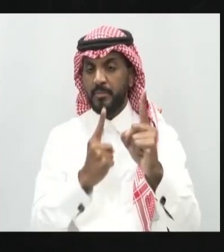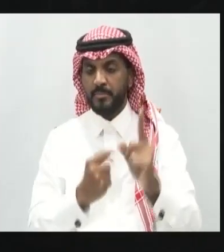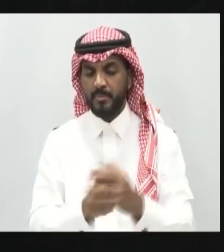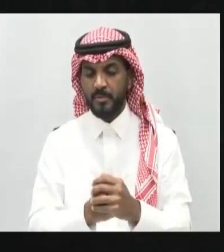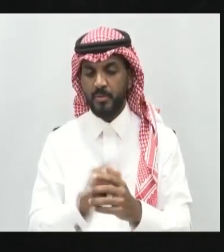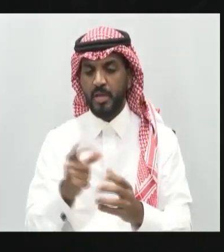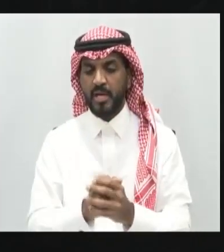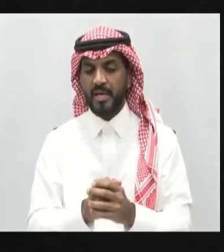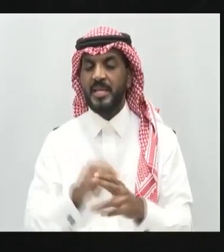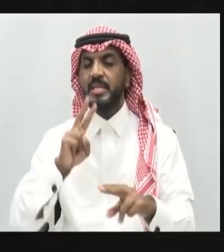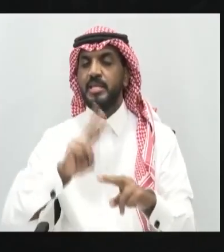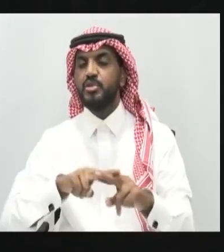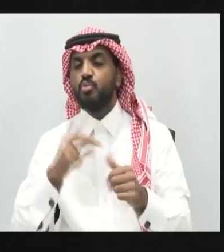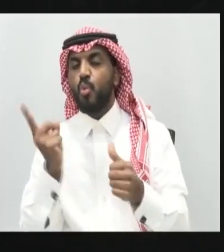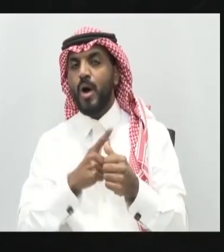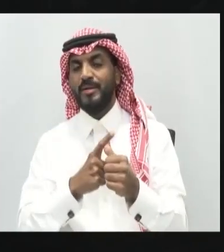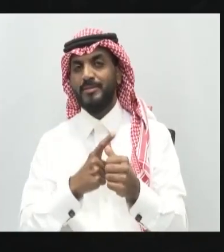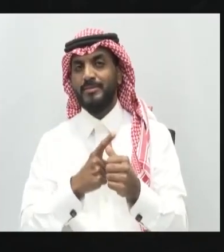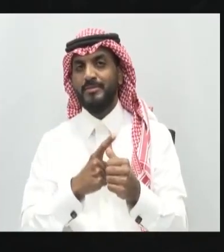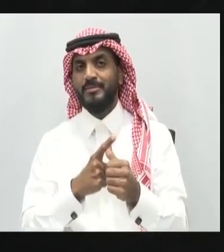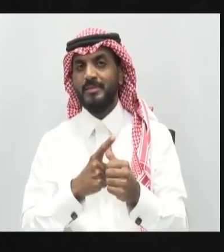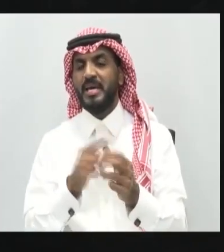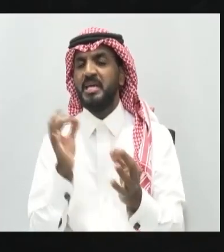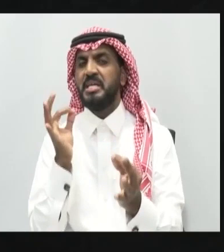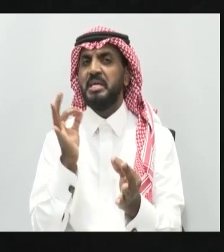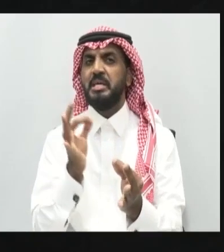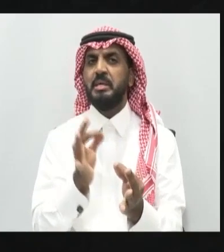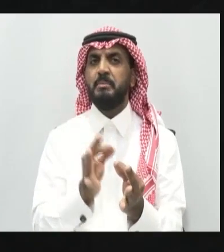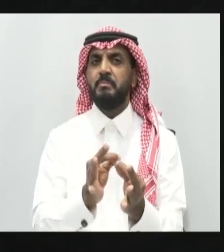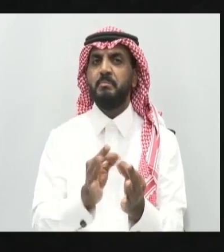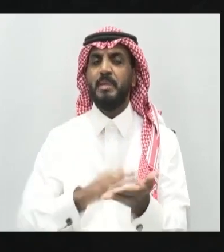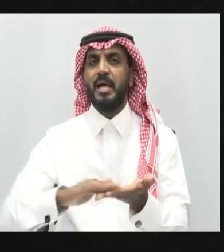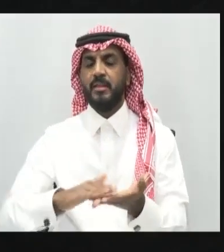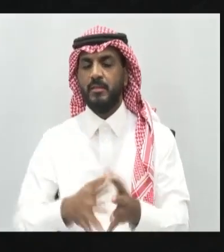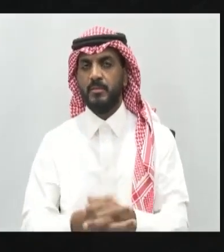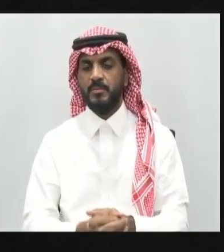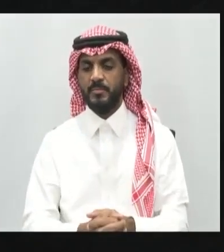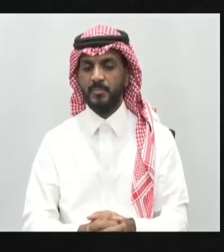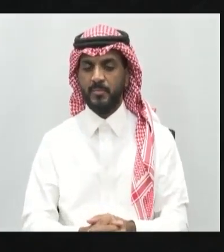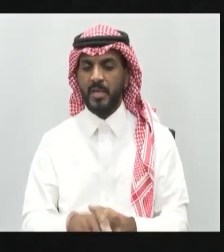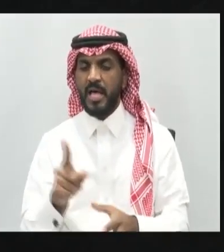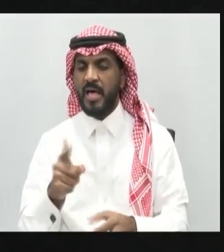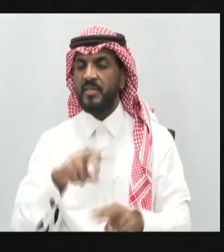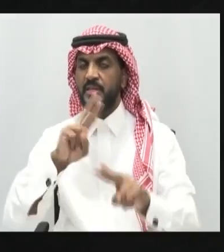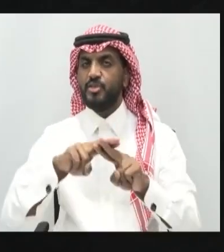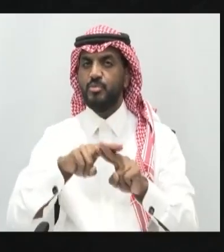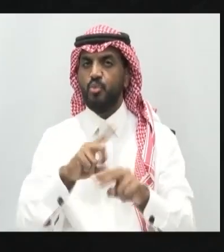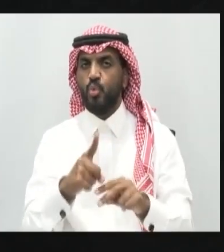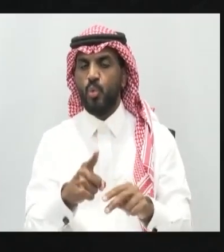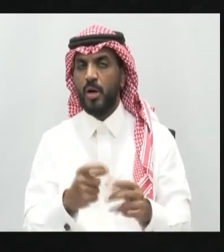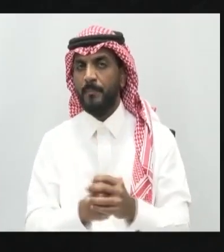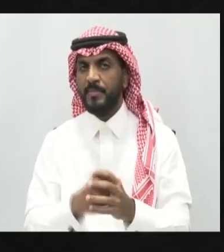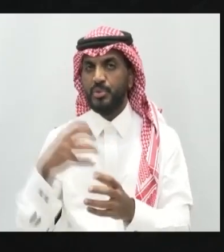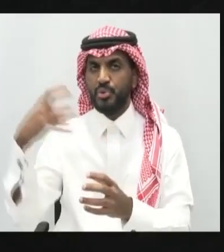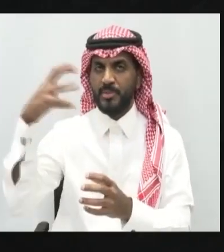هناك نجم واحد قريب من الارض هذا النجم